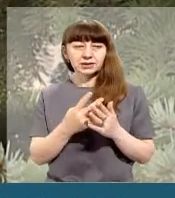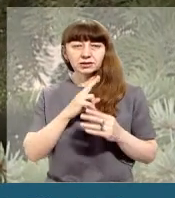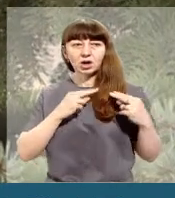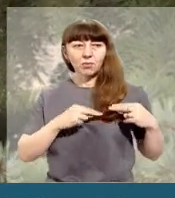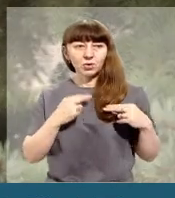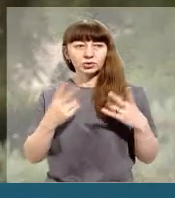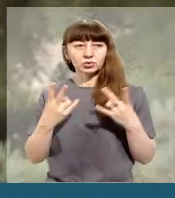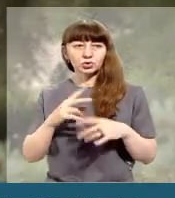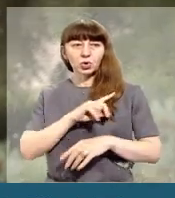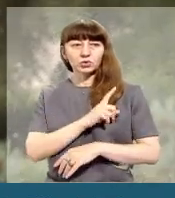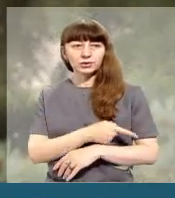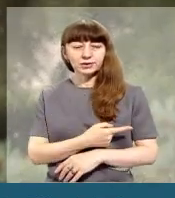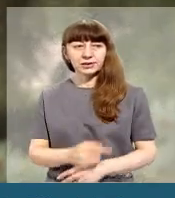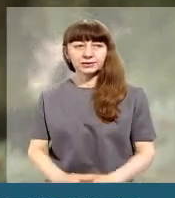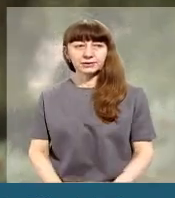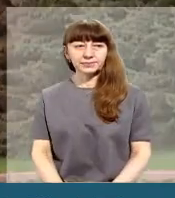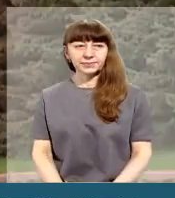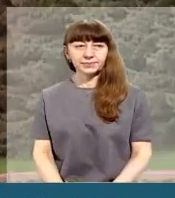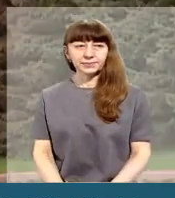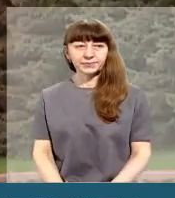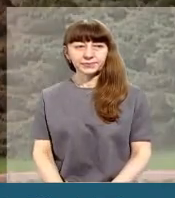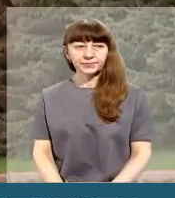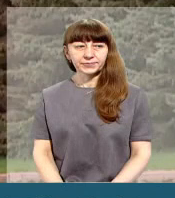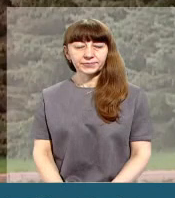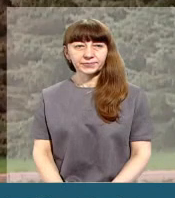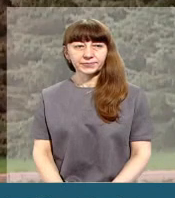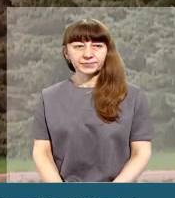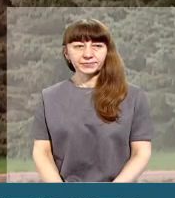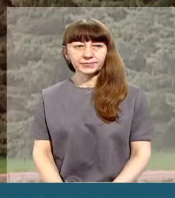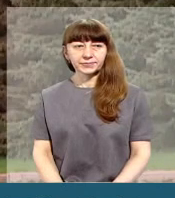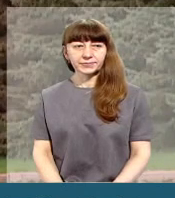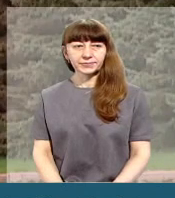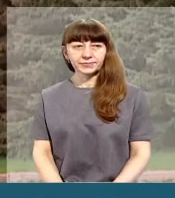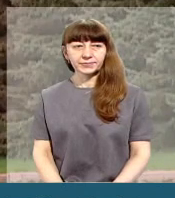аудан әкімдеріне нақты тапсырмалар берді. Жанар Ержанова, Диар Ахметшин, Қостанай телеарнасы.